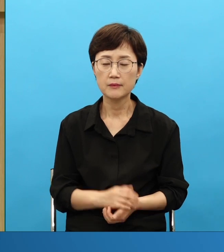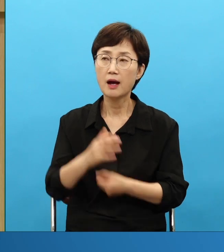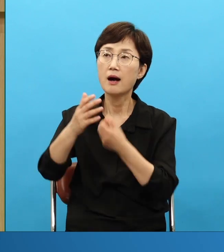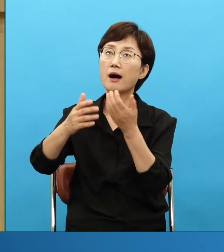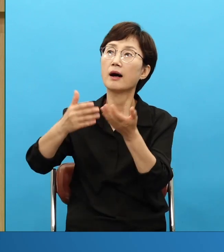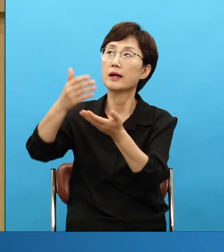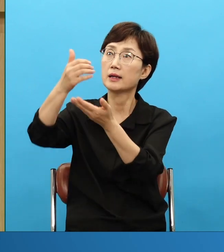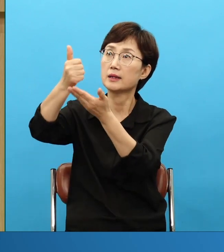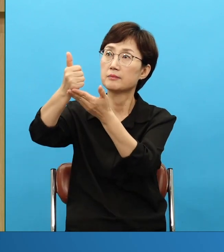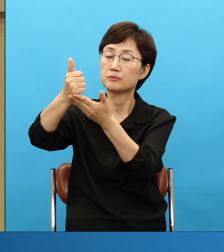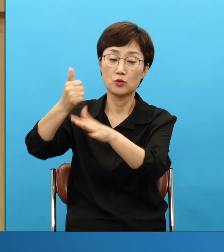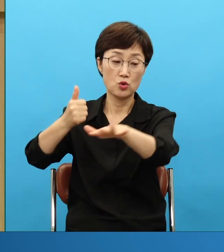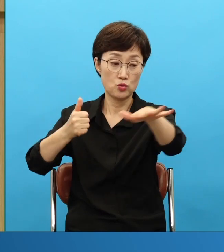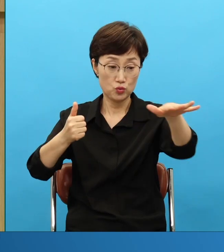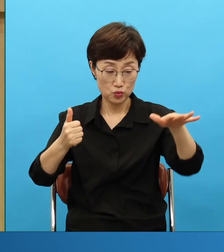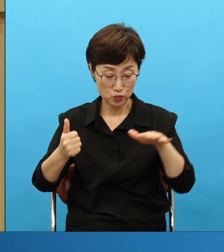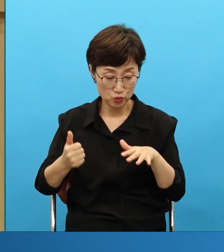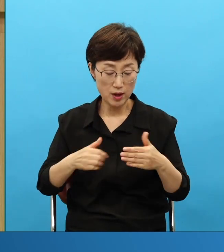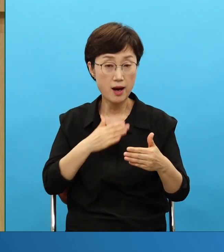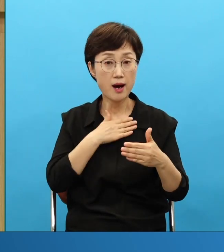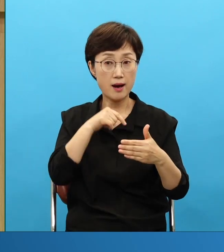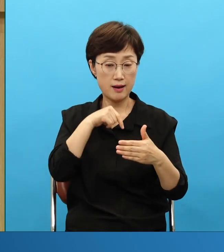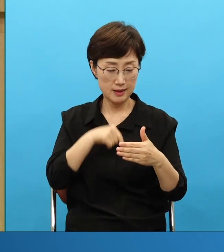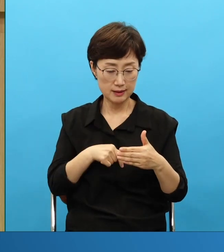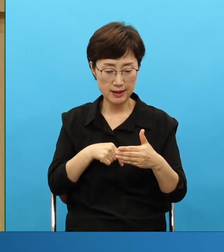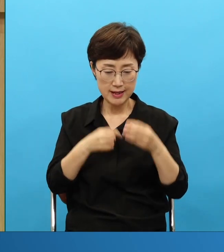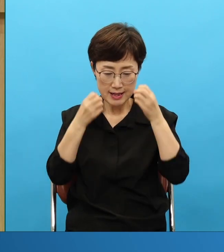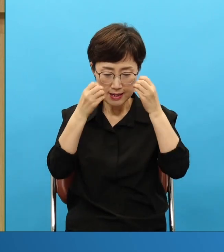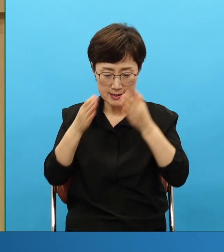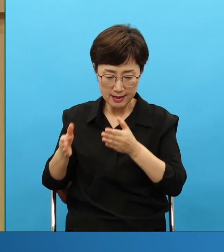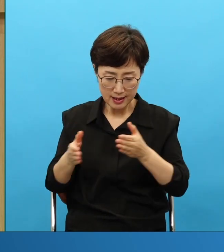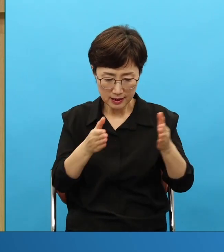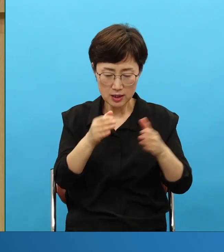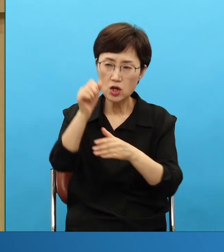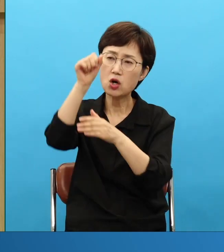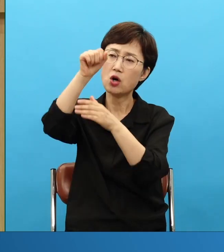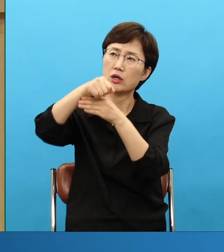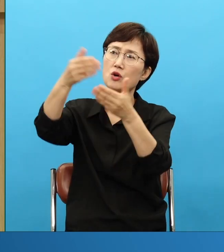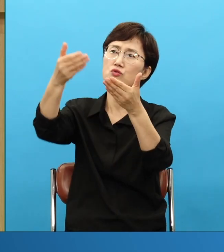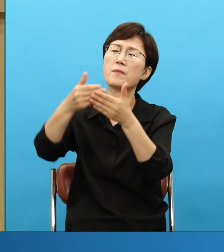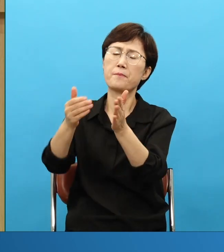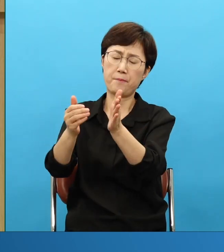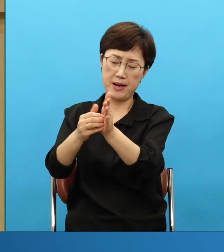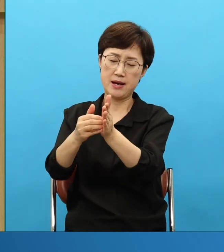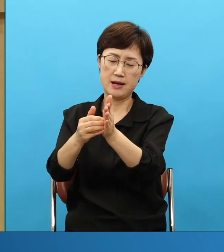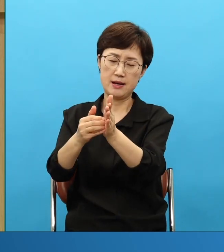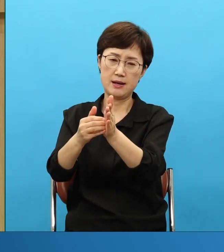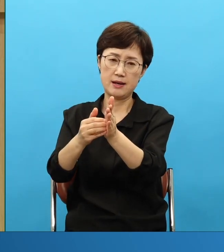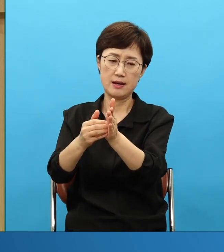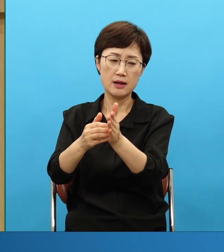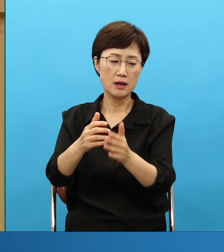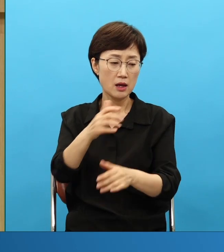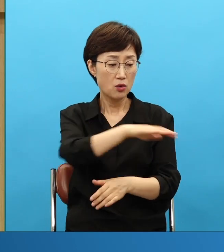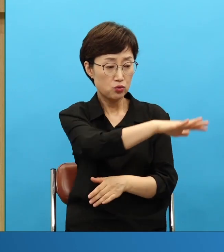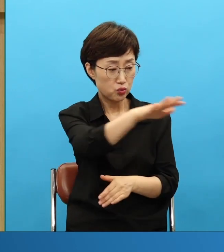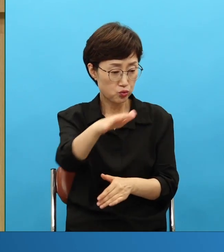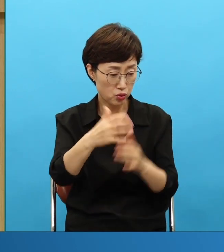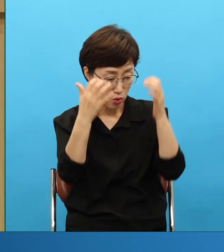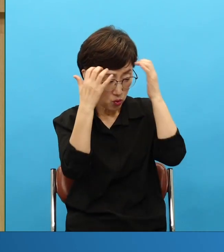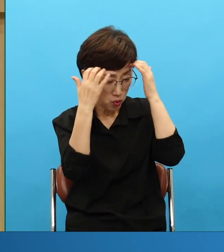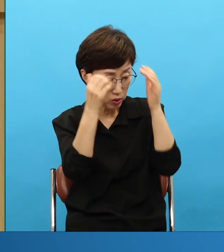하나님께서 우리에게 결코 무너지지 않는 새로운 여정을 허락해 주셨고 영적인 고통 속에 있는